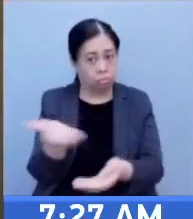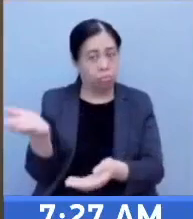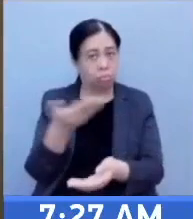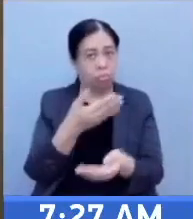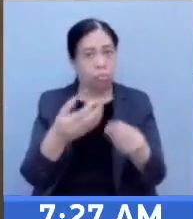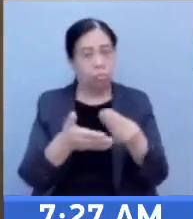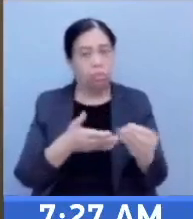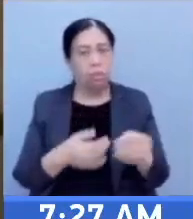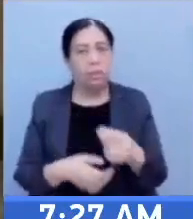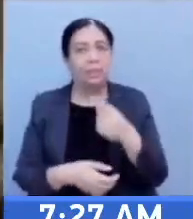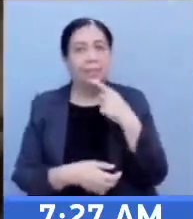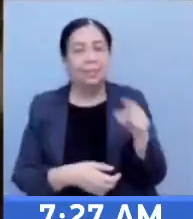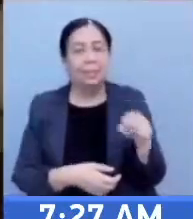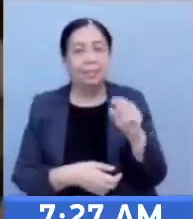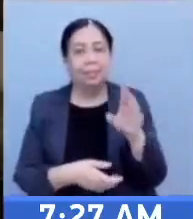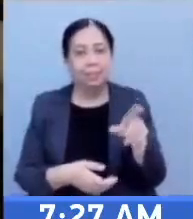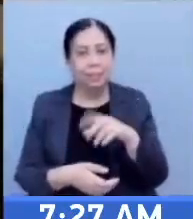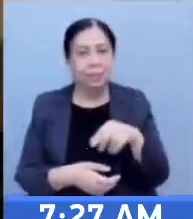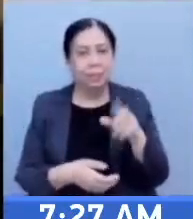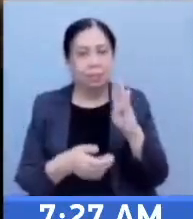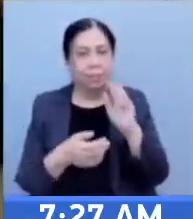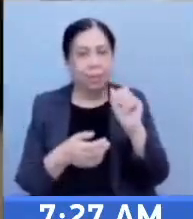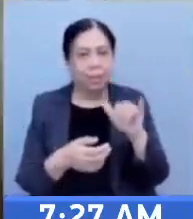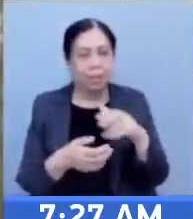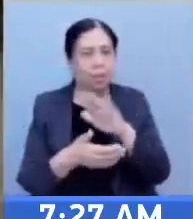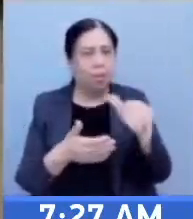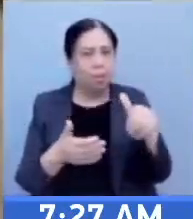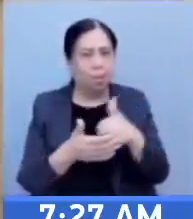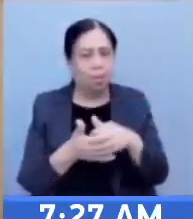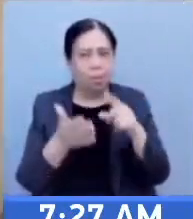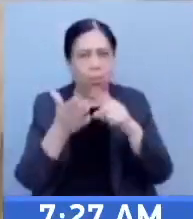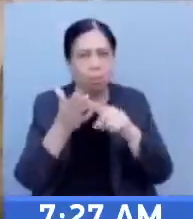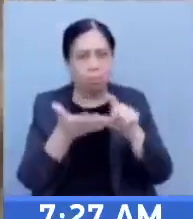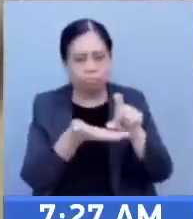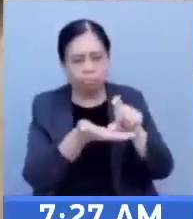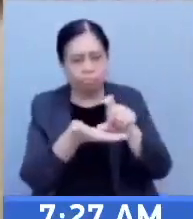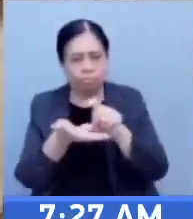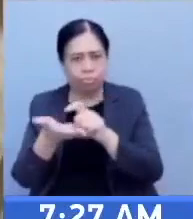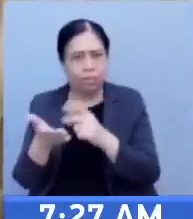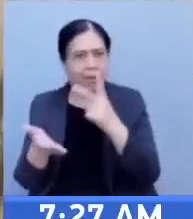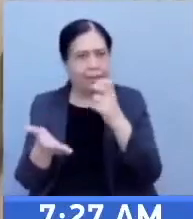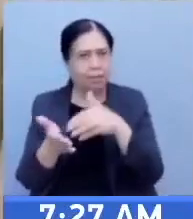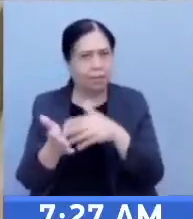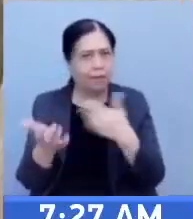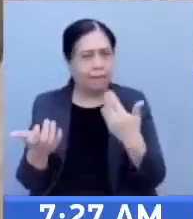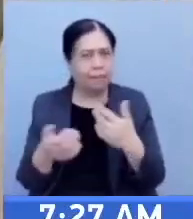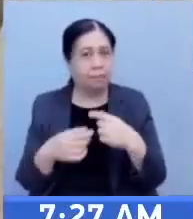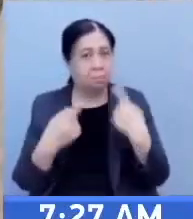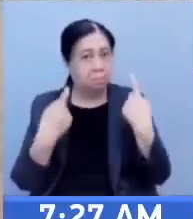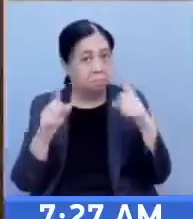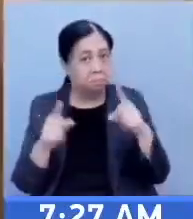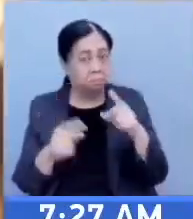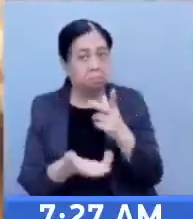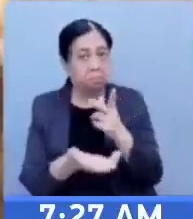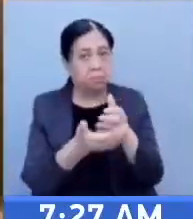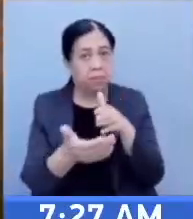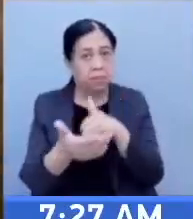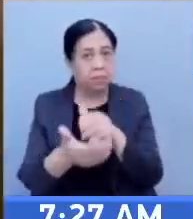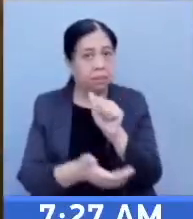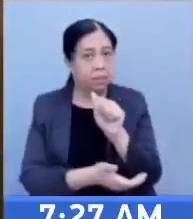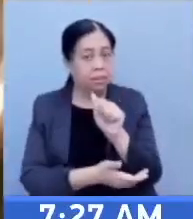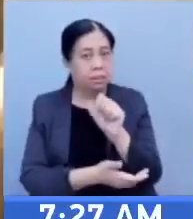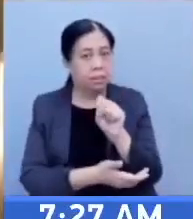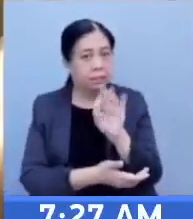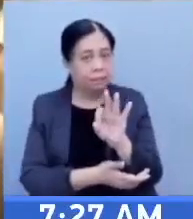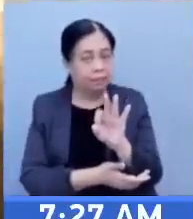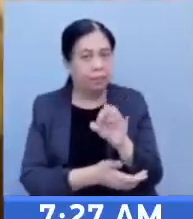BAE, all accounted for ang 300,000 doses. Tinalaki rin sa pagdine kung epektibo ba ang bakuna kontra ASF. Base raw kasi sa